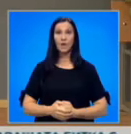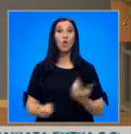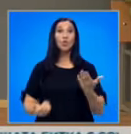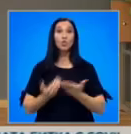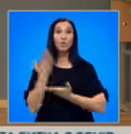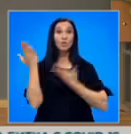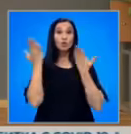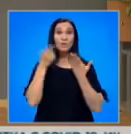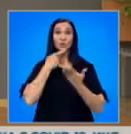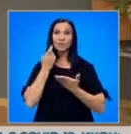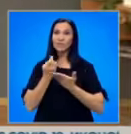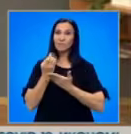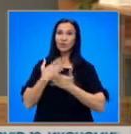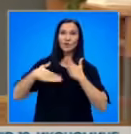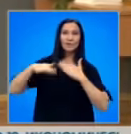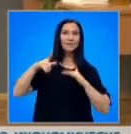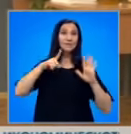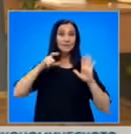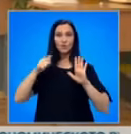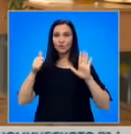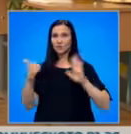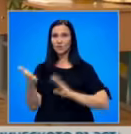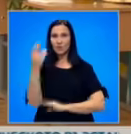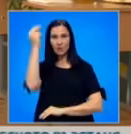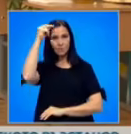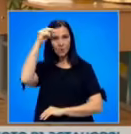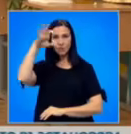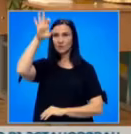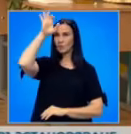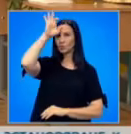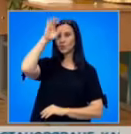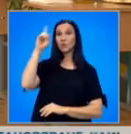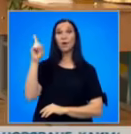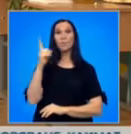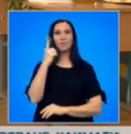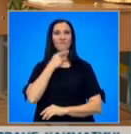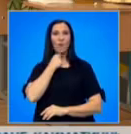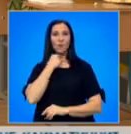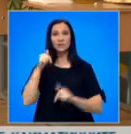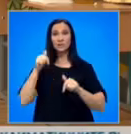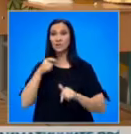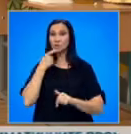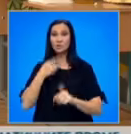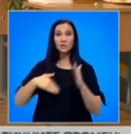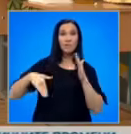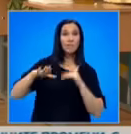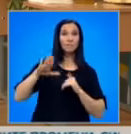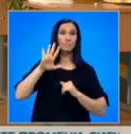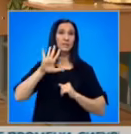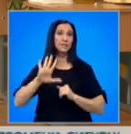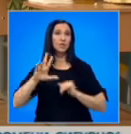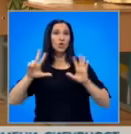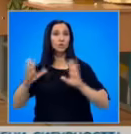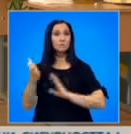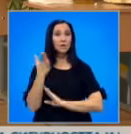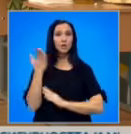Новата учебна година започна за над 706 000 български ученици. Първокласниците тази година са над 58 000,